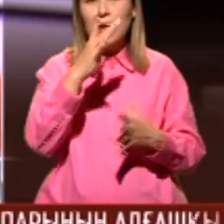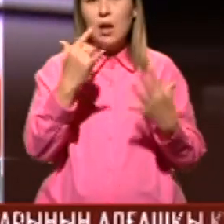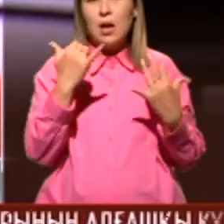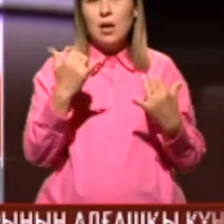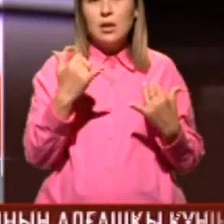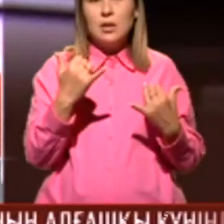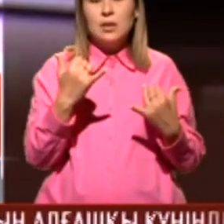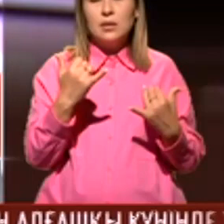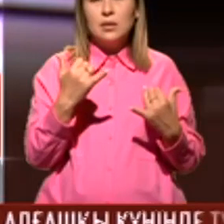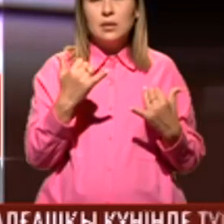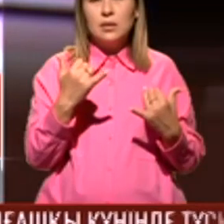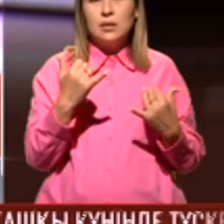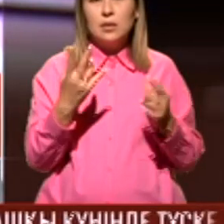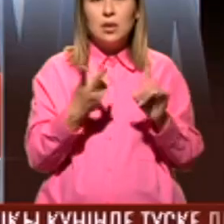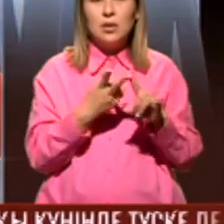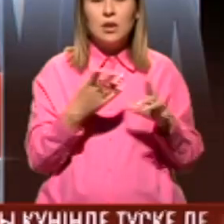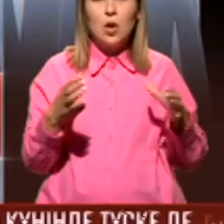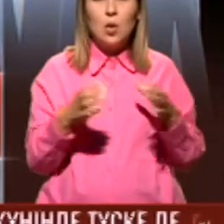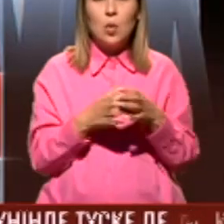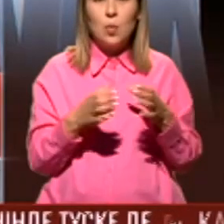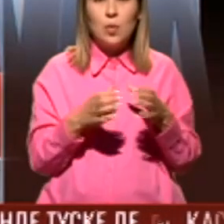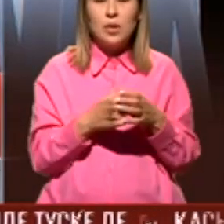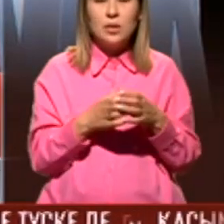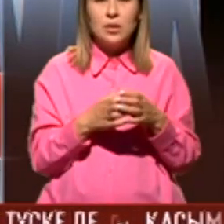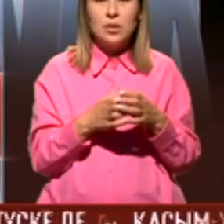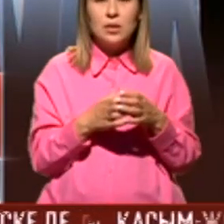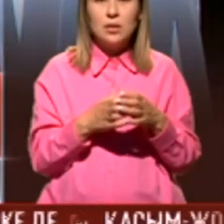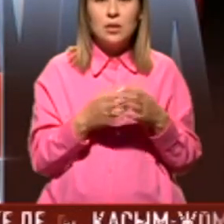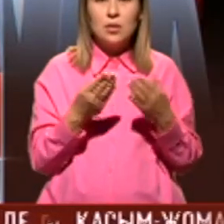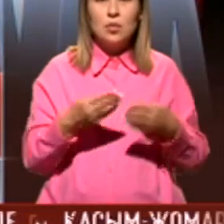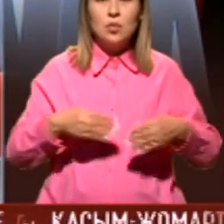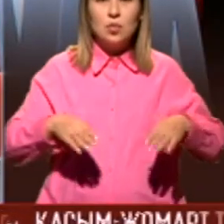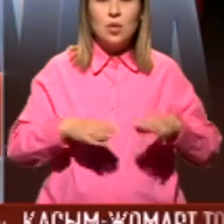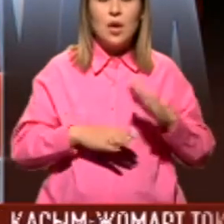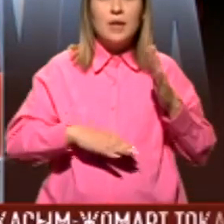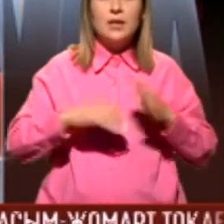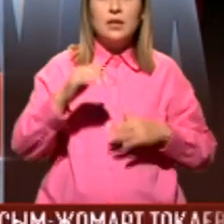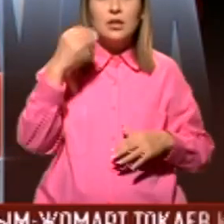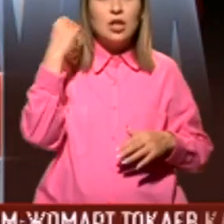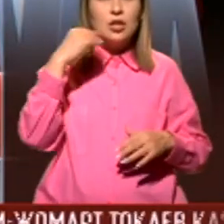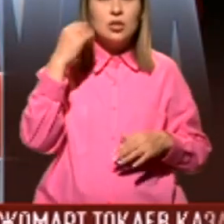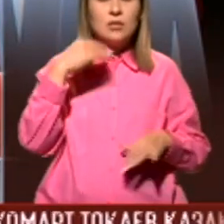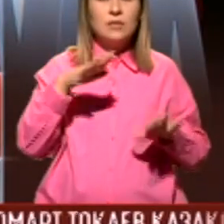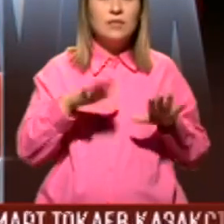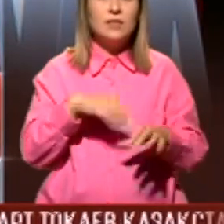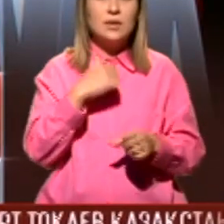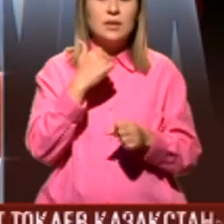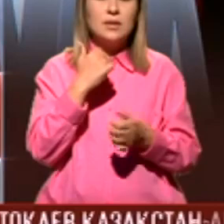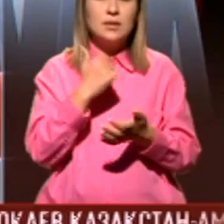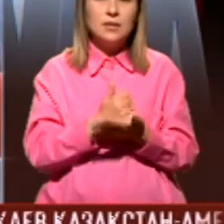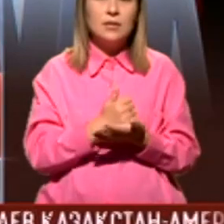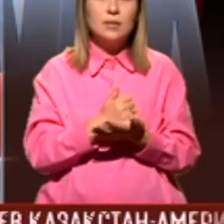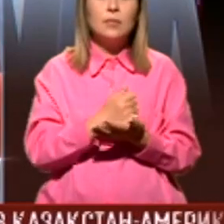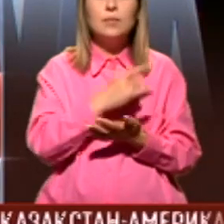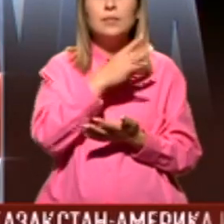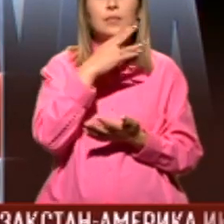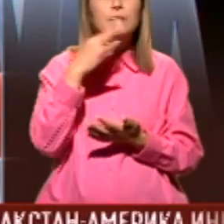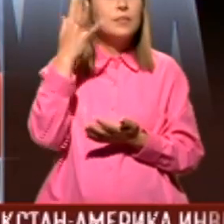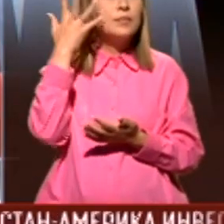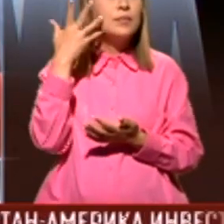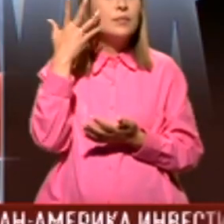екінші несі ғой группасы. Ол кезде сондай бол және Тәжікстанда қалыптасқан аймақ және маңайдағы көп түрлі оқиғалар